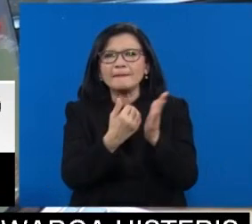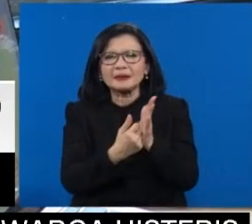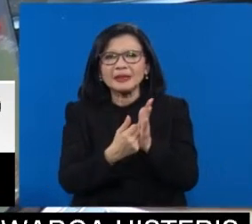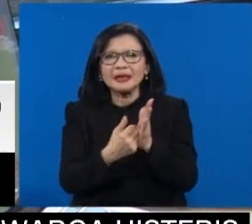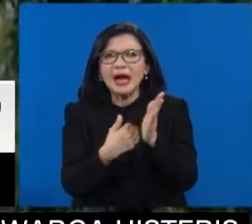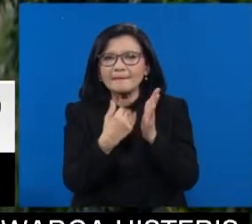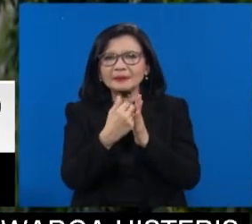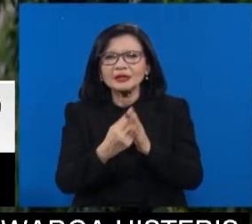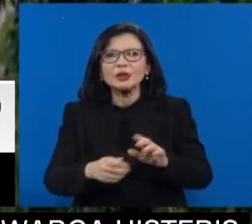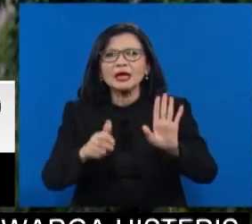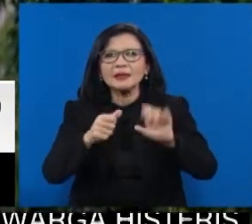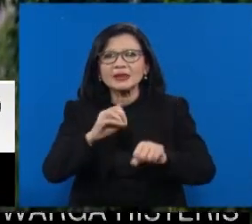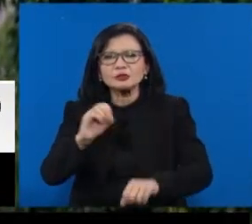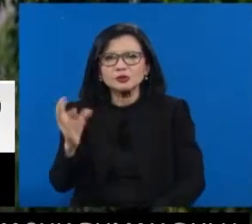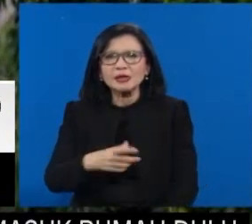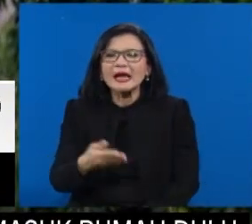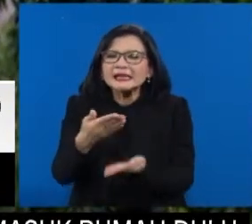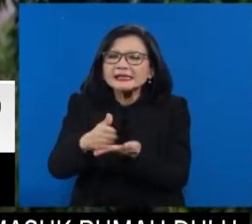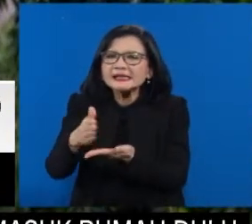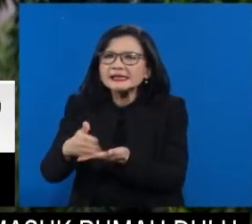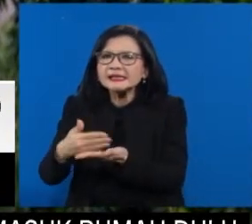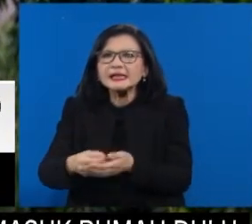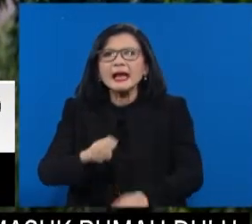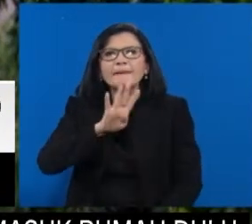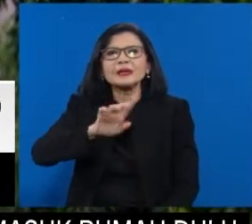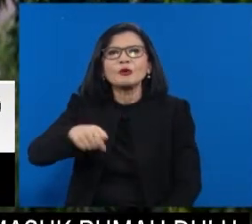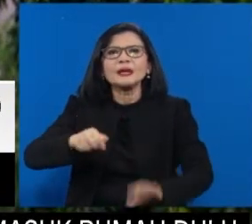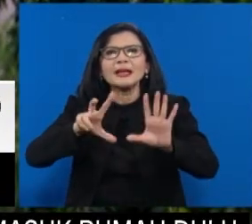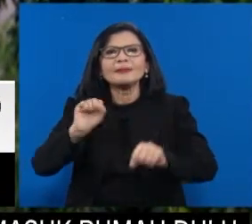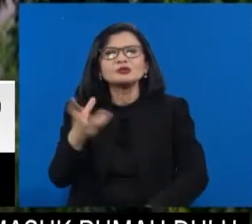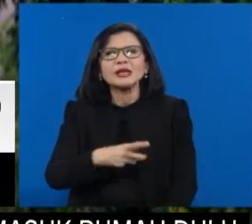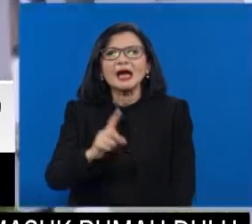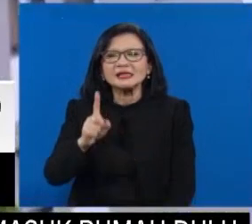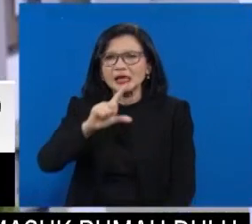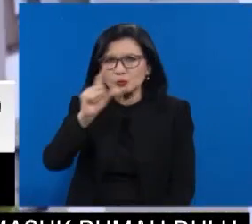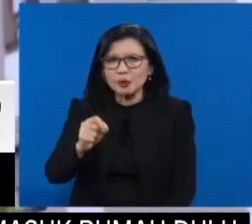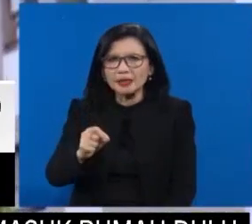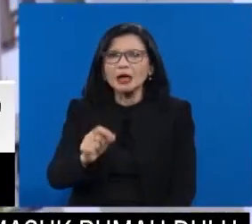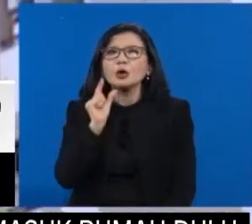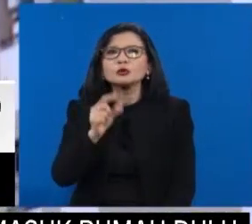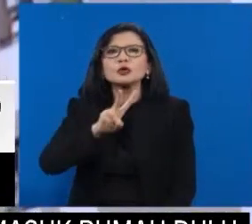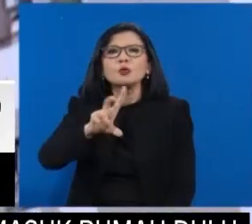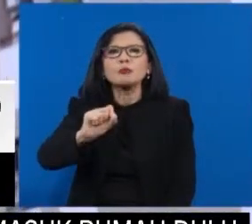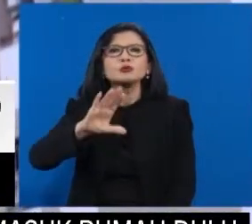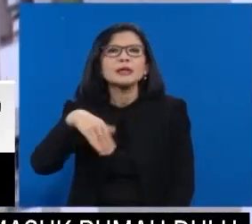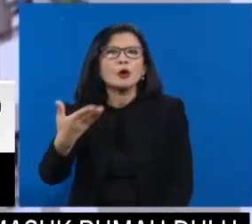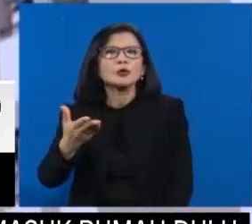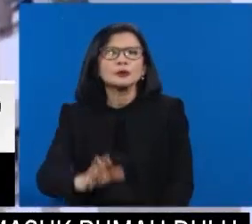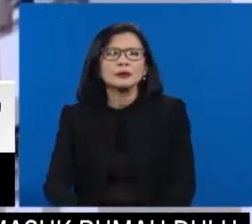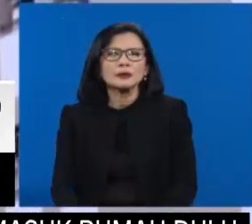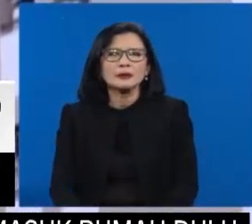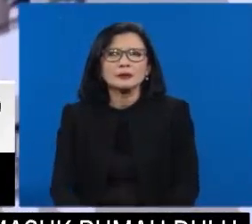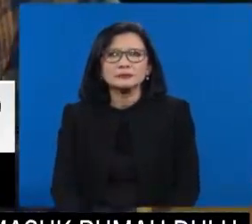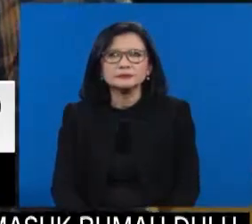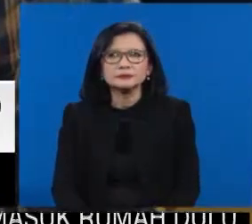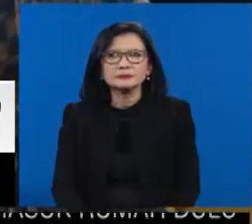tahun 2019 dengan cara mencicil 4,8 juta rupiah per bulan selama 20 tahun.